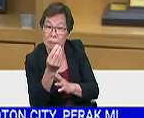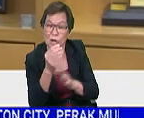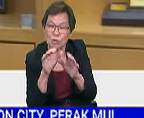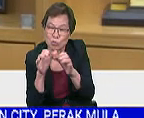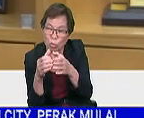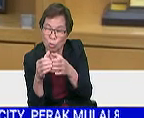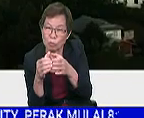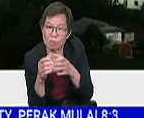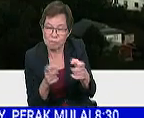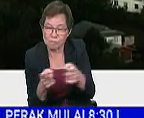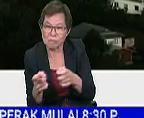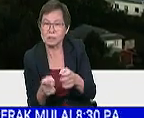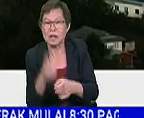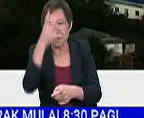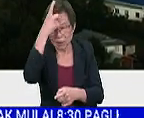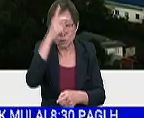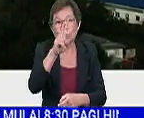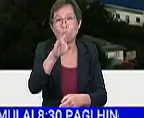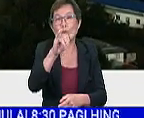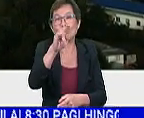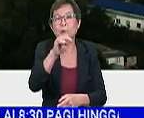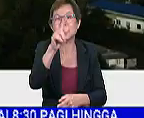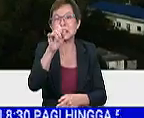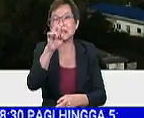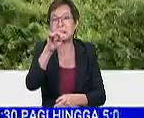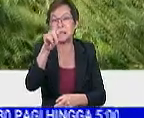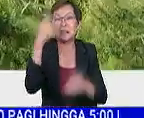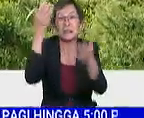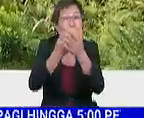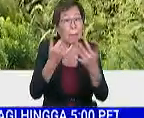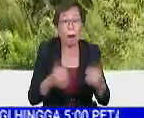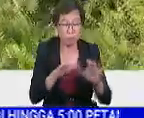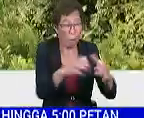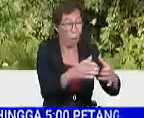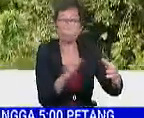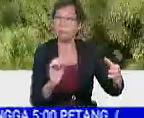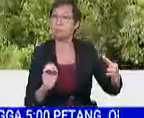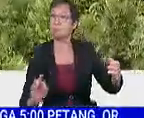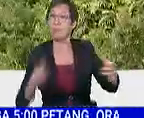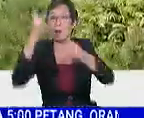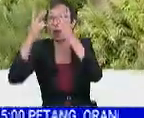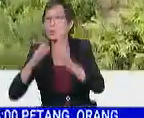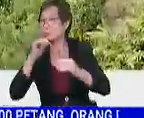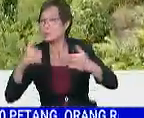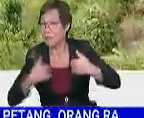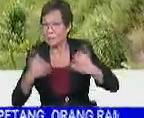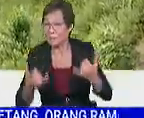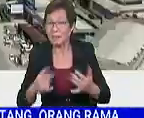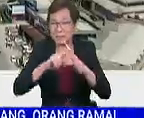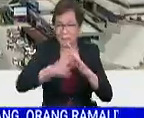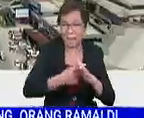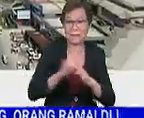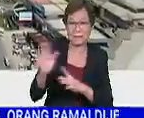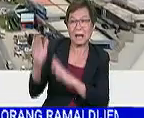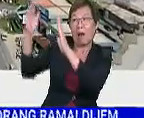group to control datou Winston berkata setakat ini tiada kluster dilaporkan dalam kalangan pelancong buat permulaan